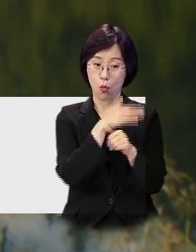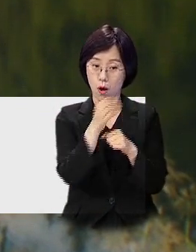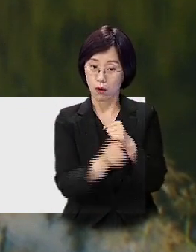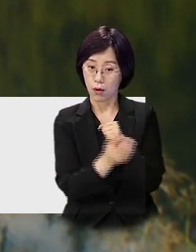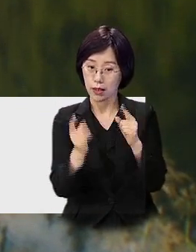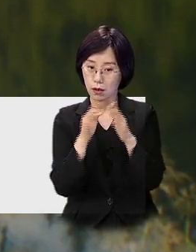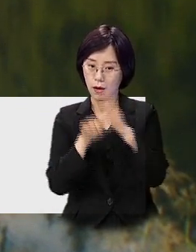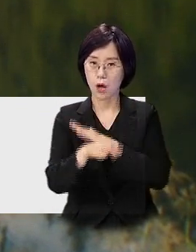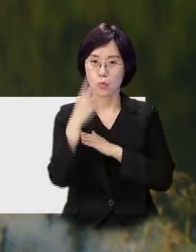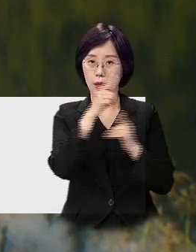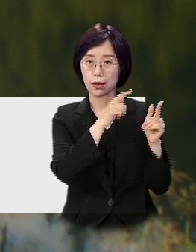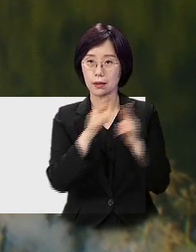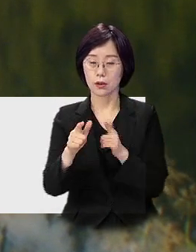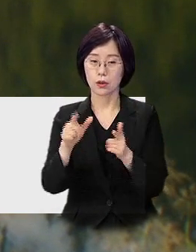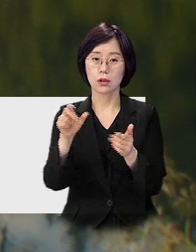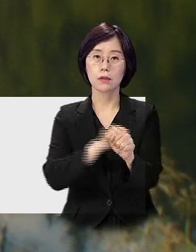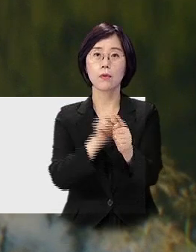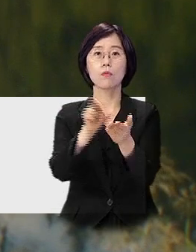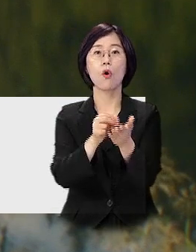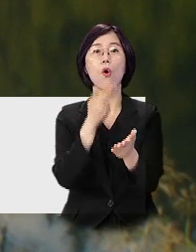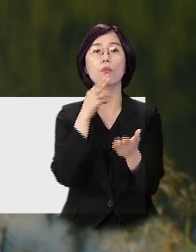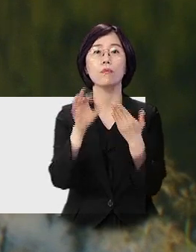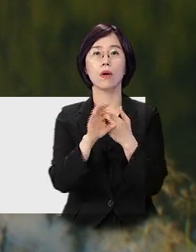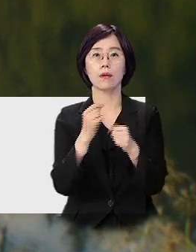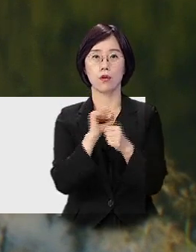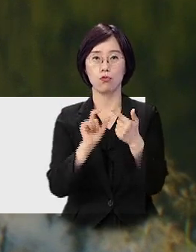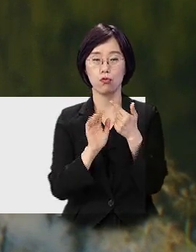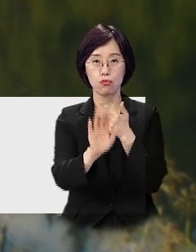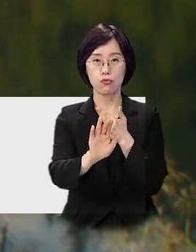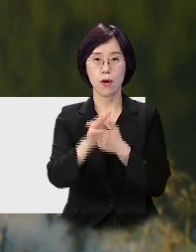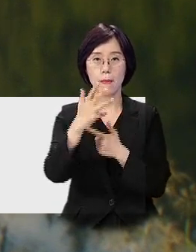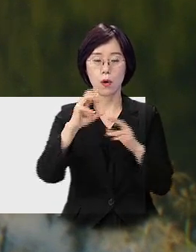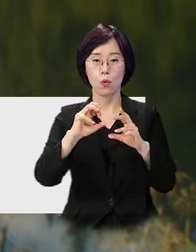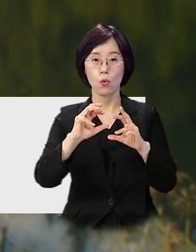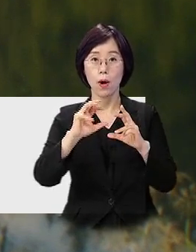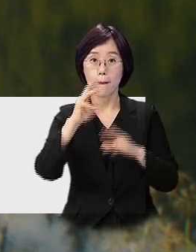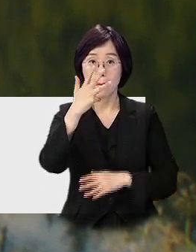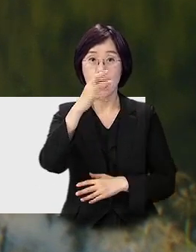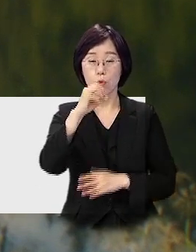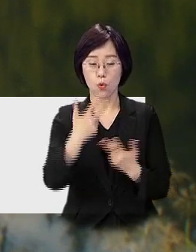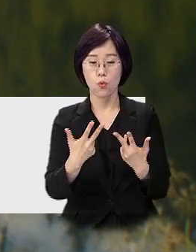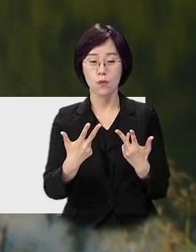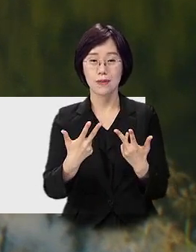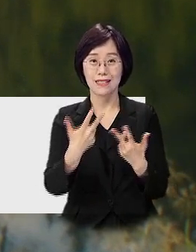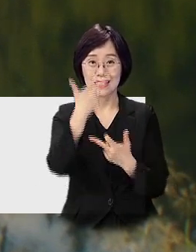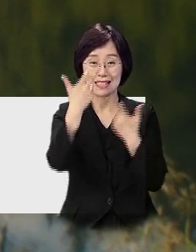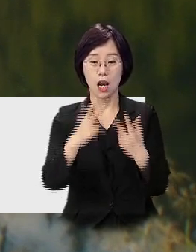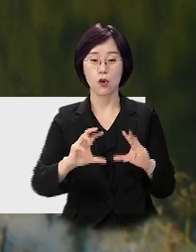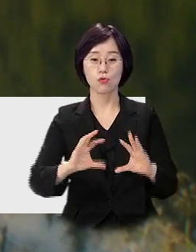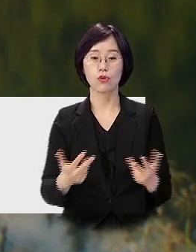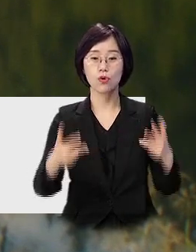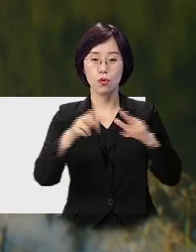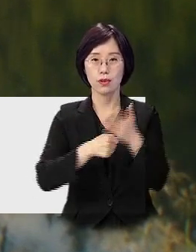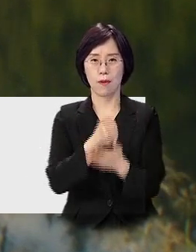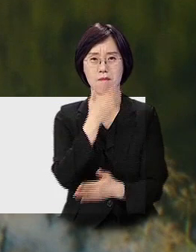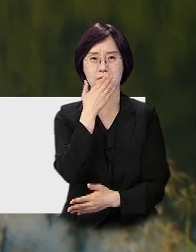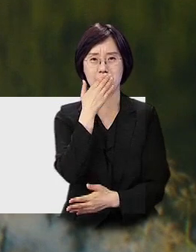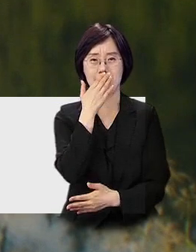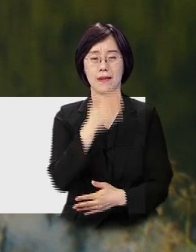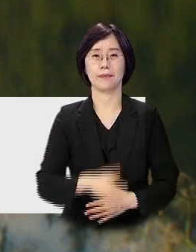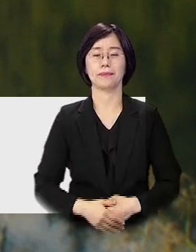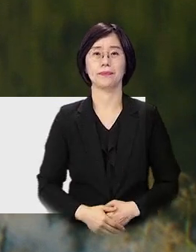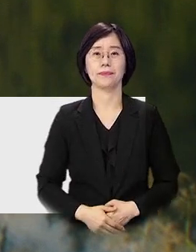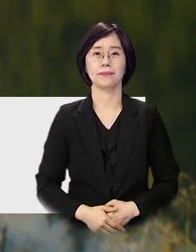등을 거쳐 큰 악재가 없으면 내년 하반기에 팔공산 국립공원 지정이 가능할 것으로 보입니다 정석환 기자의